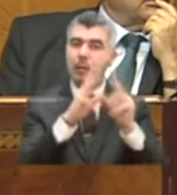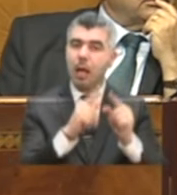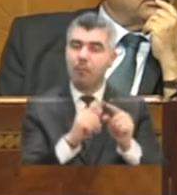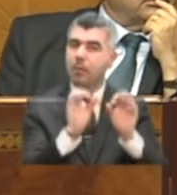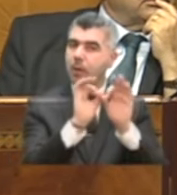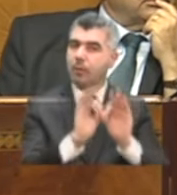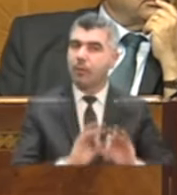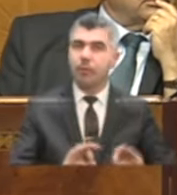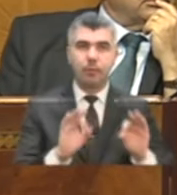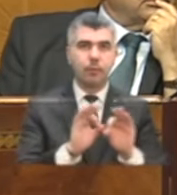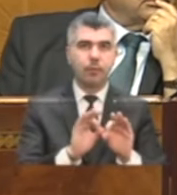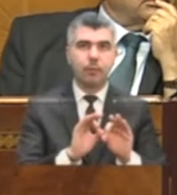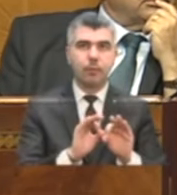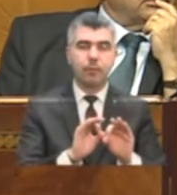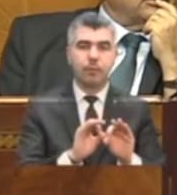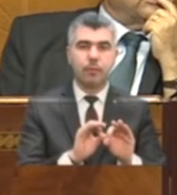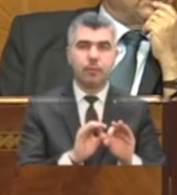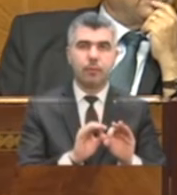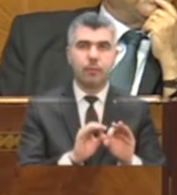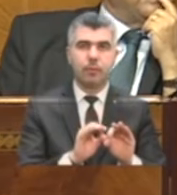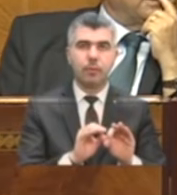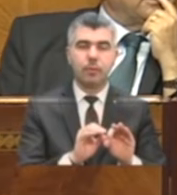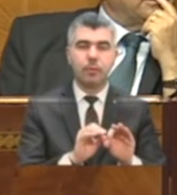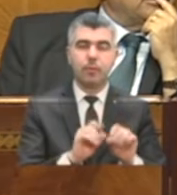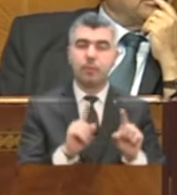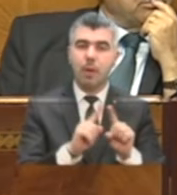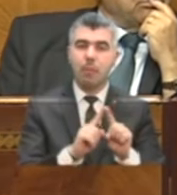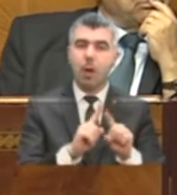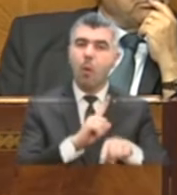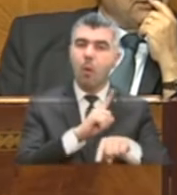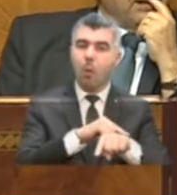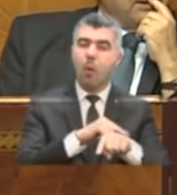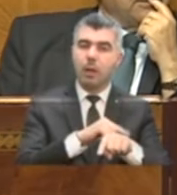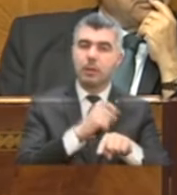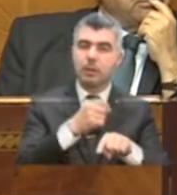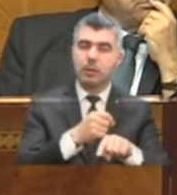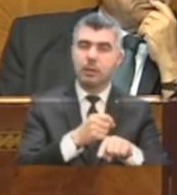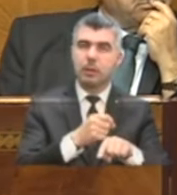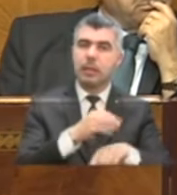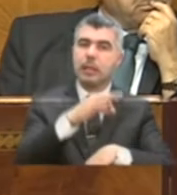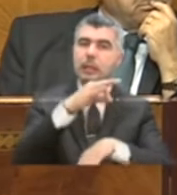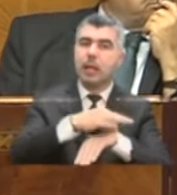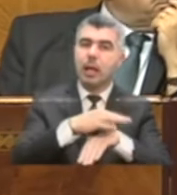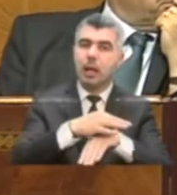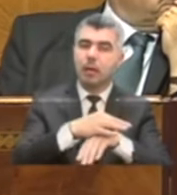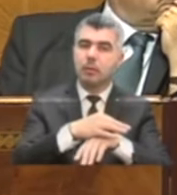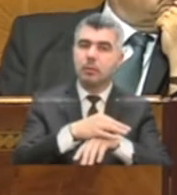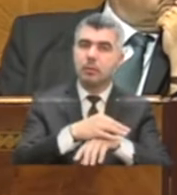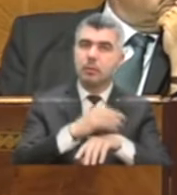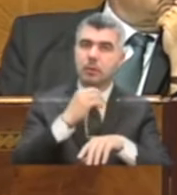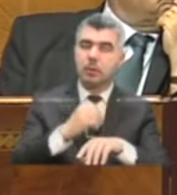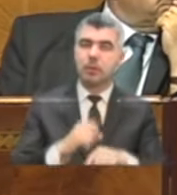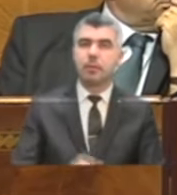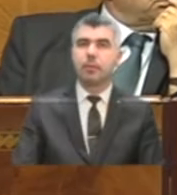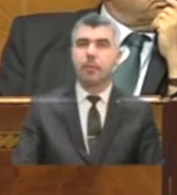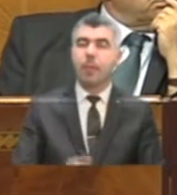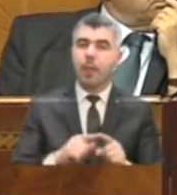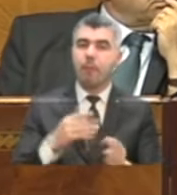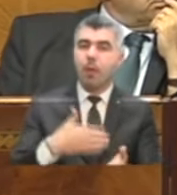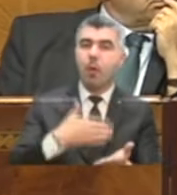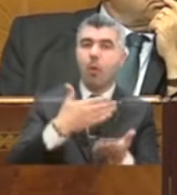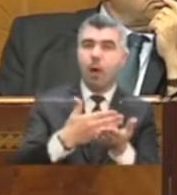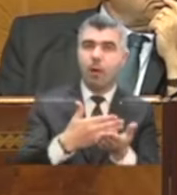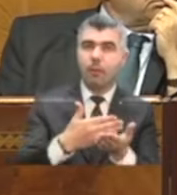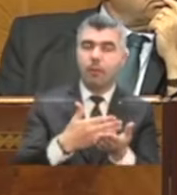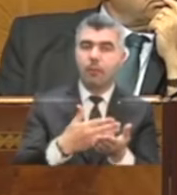انه بقات الكونتور او الدقائق الثواني تمر وتم ايقافه ولم